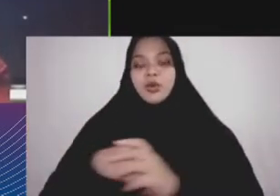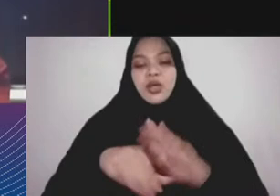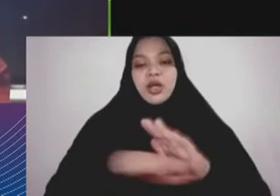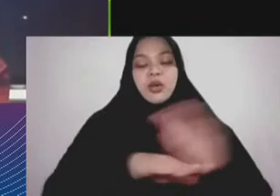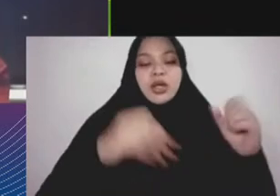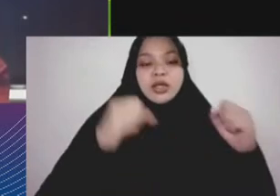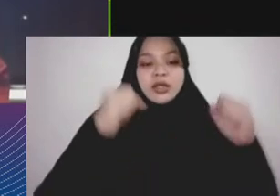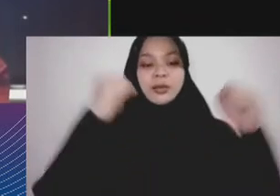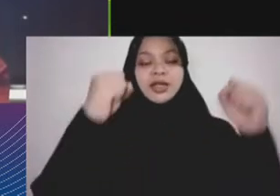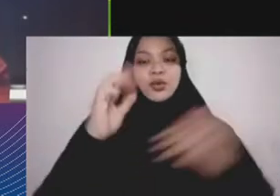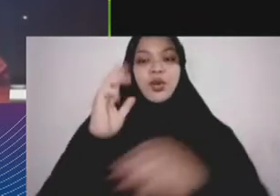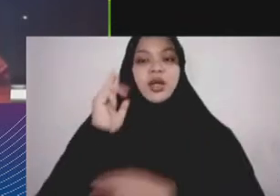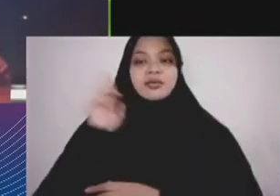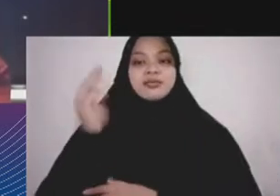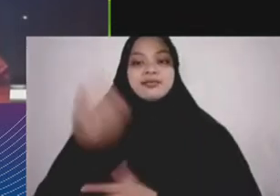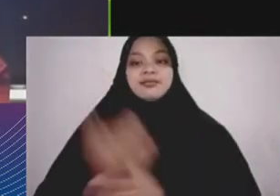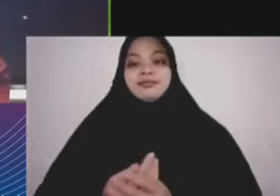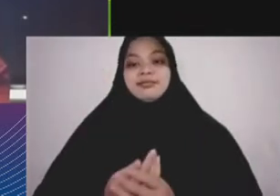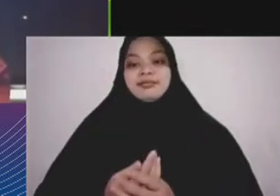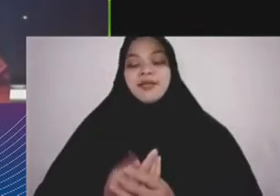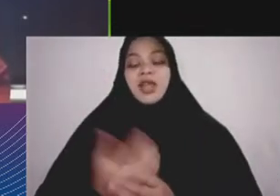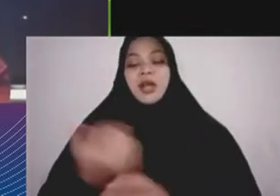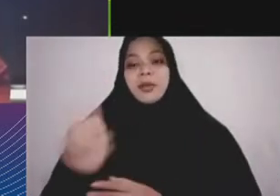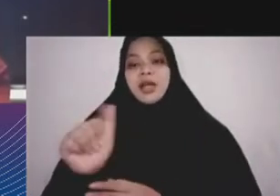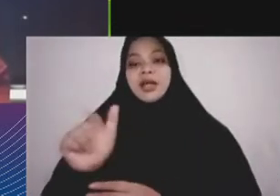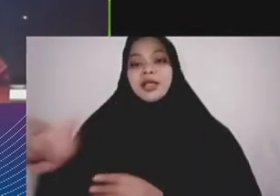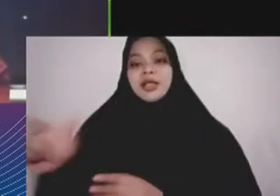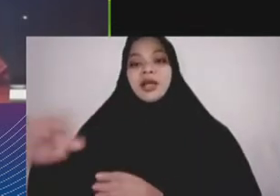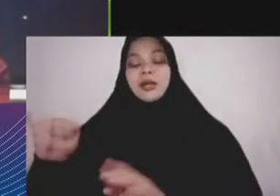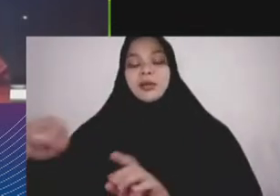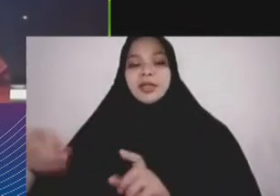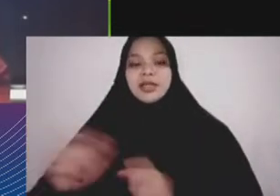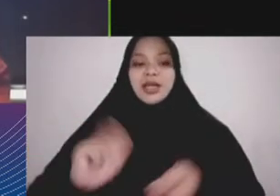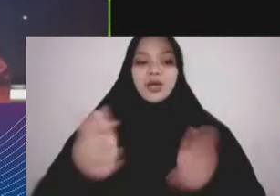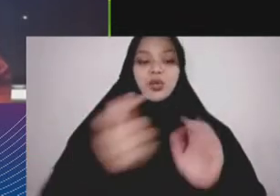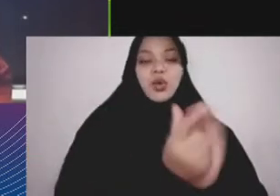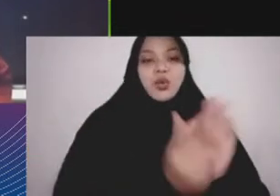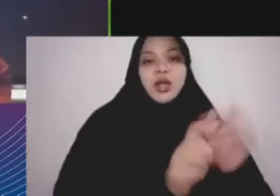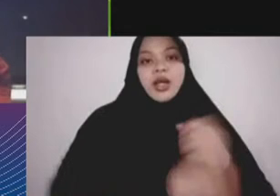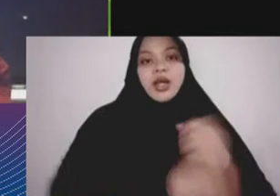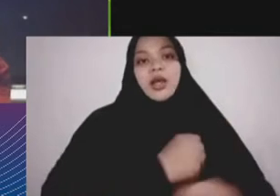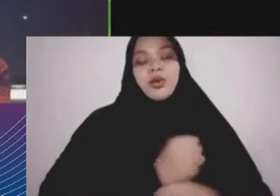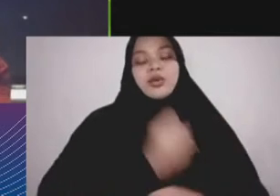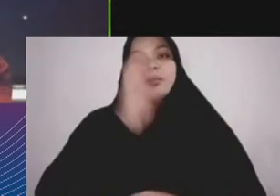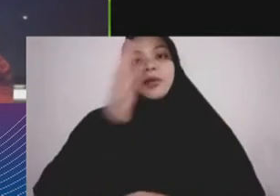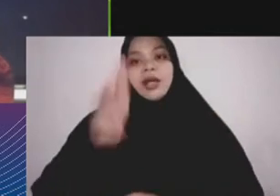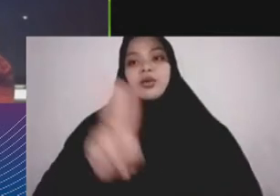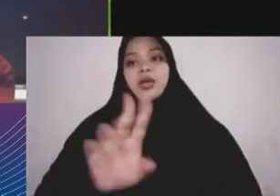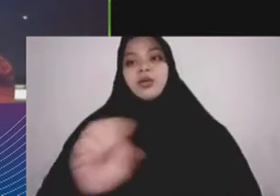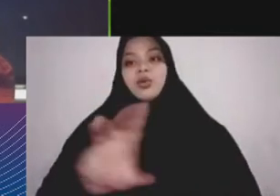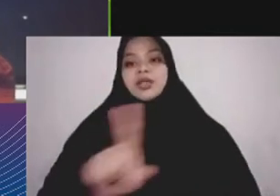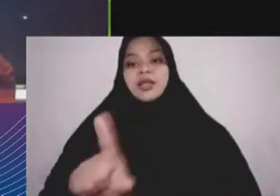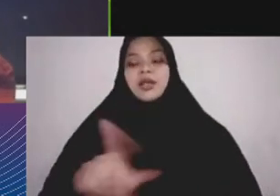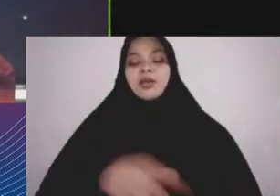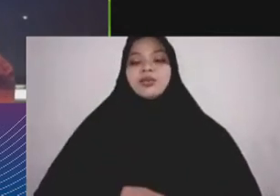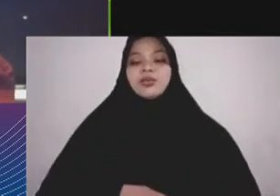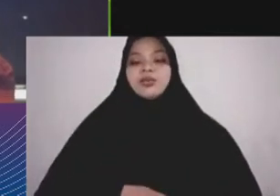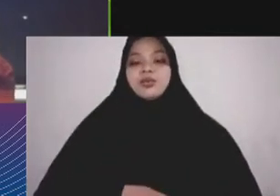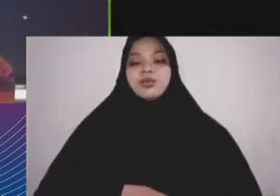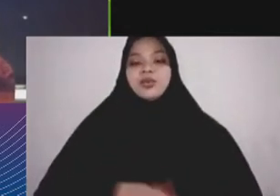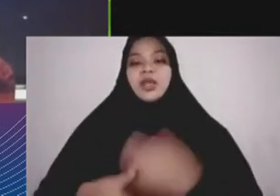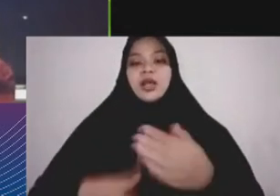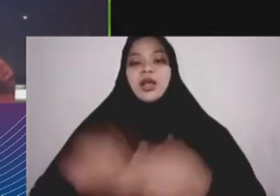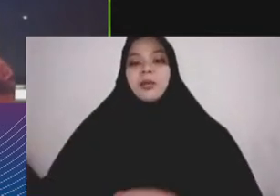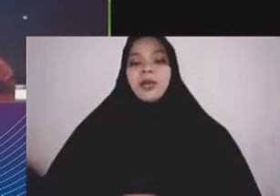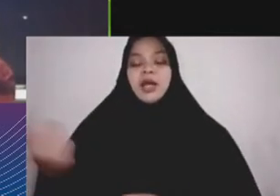ya Ibu ya, untuk kemudian bisa menjadi undang-undang di tahun 2021. And next questions we